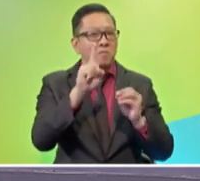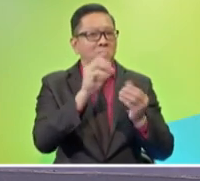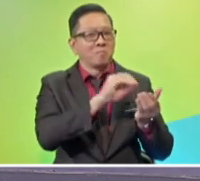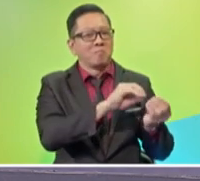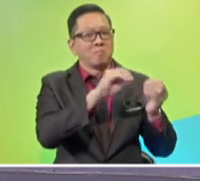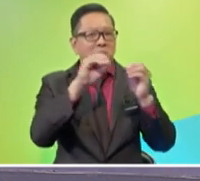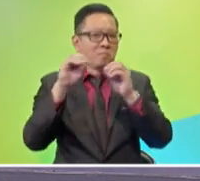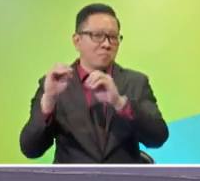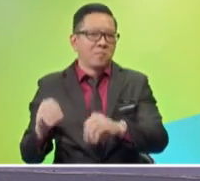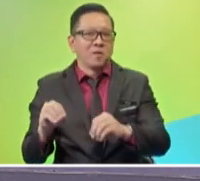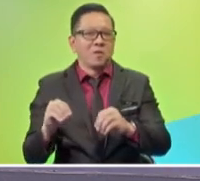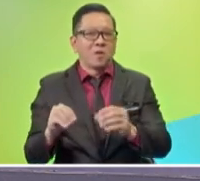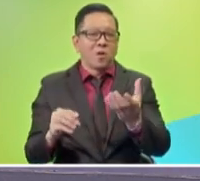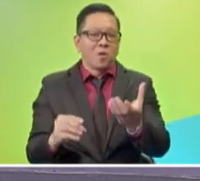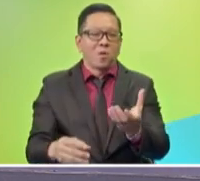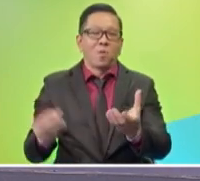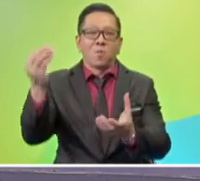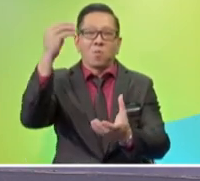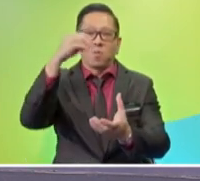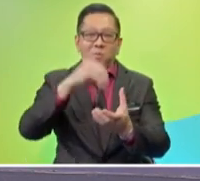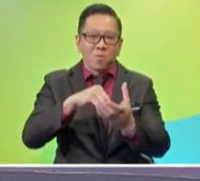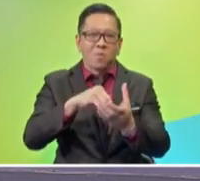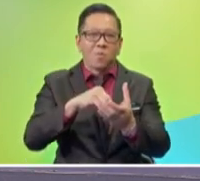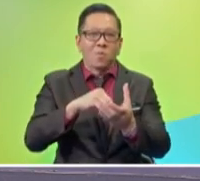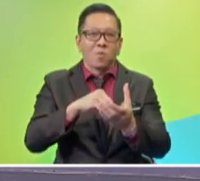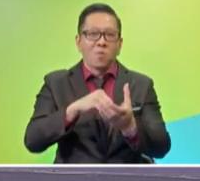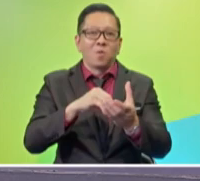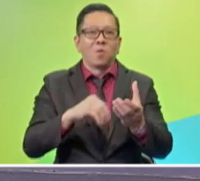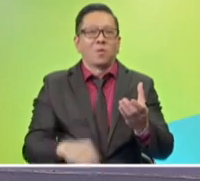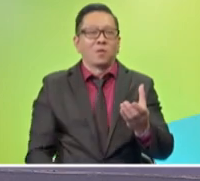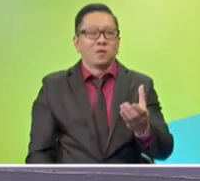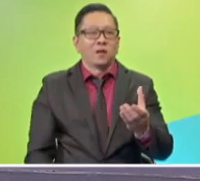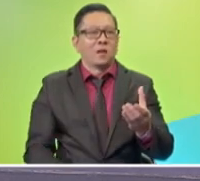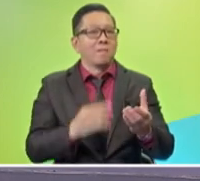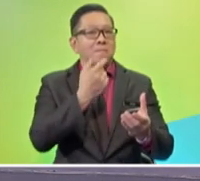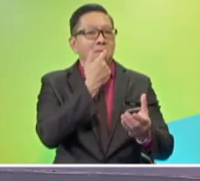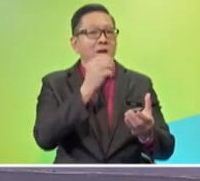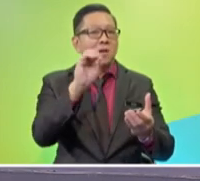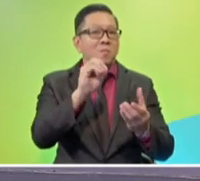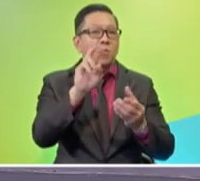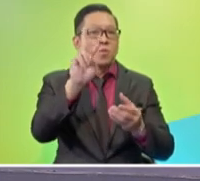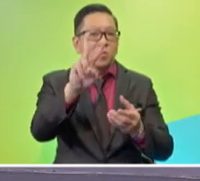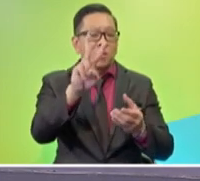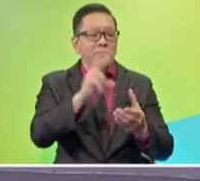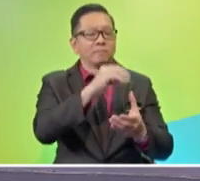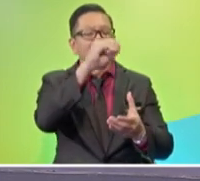Sedapnya biskut. Oh, sedap kan? Ada coklat chip. Okey. Biskut yang kedua. Okay.